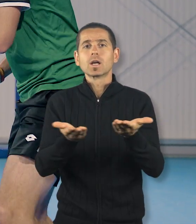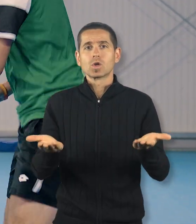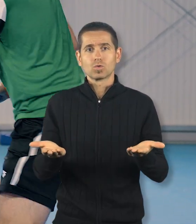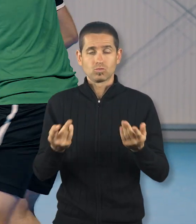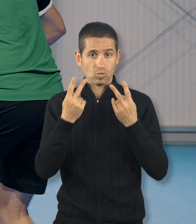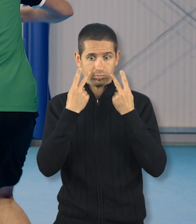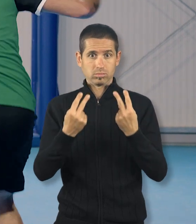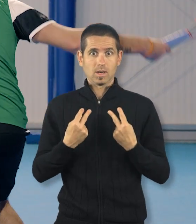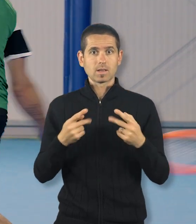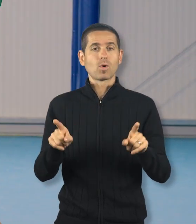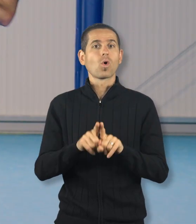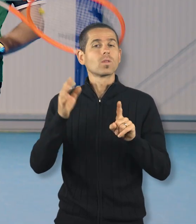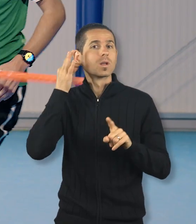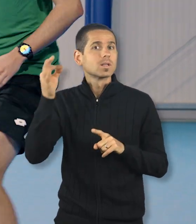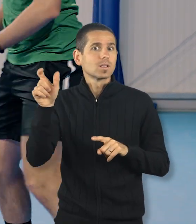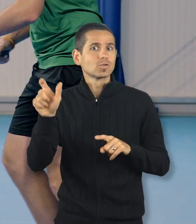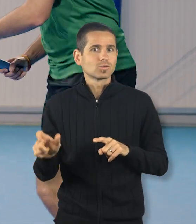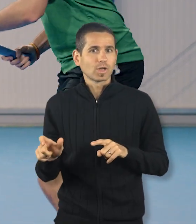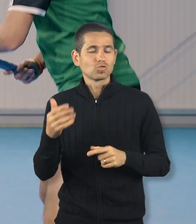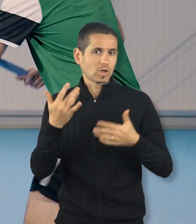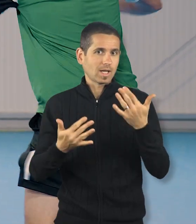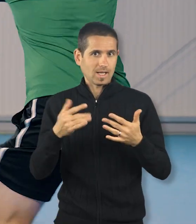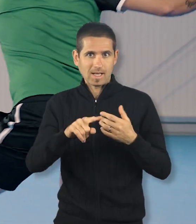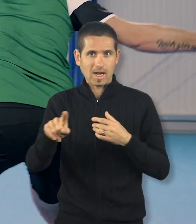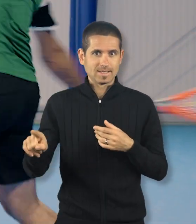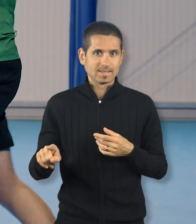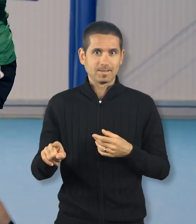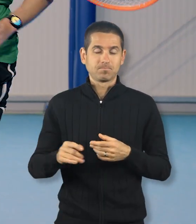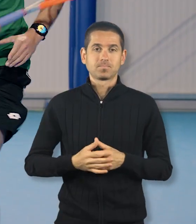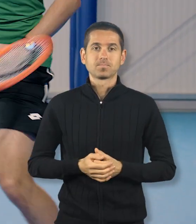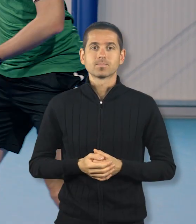igrišču skledam kot slišeči igralci.